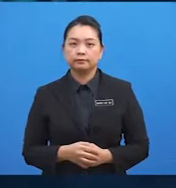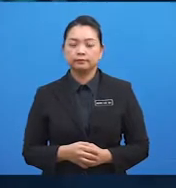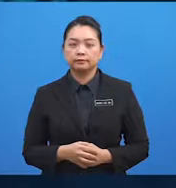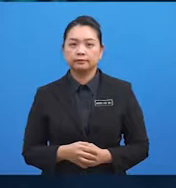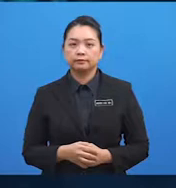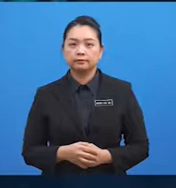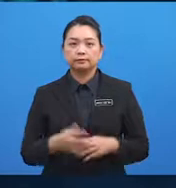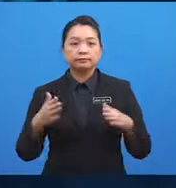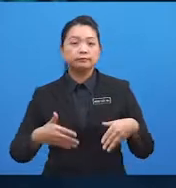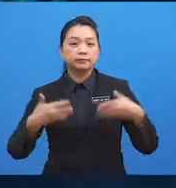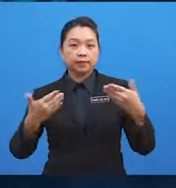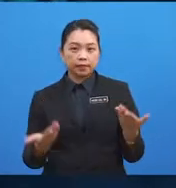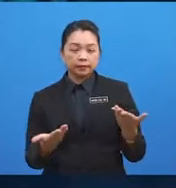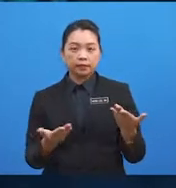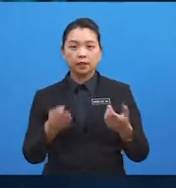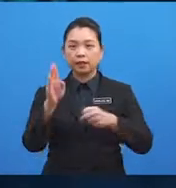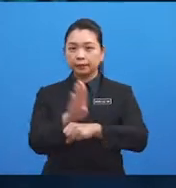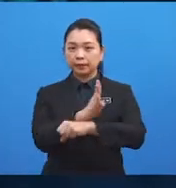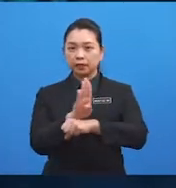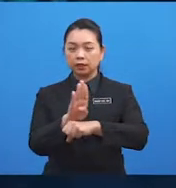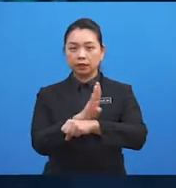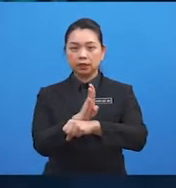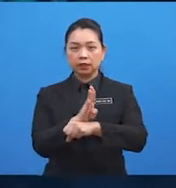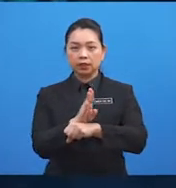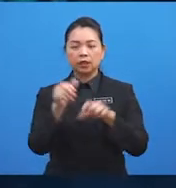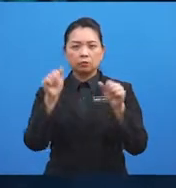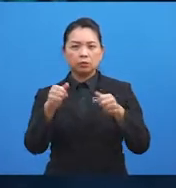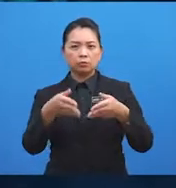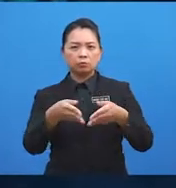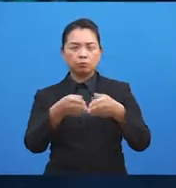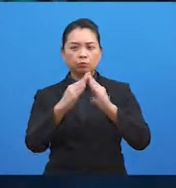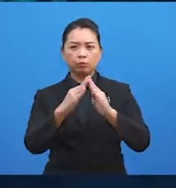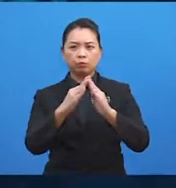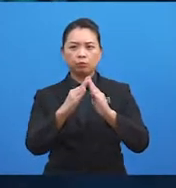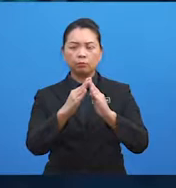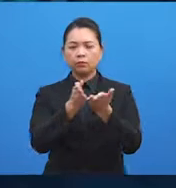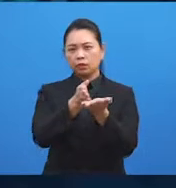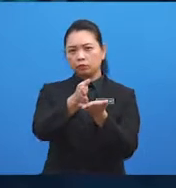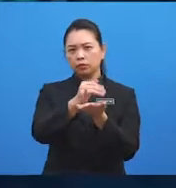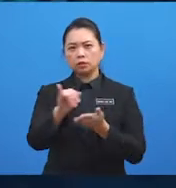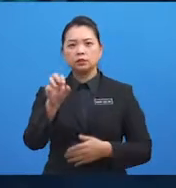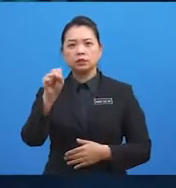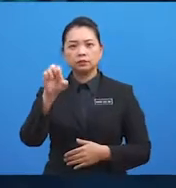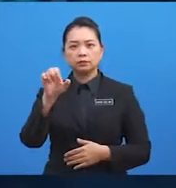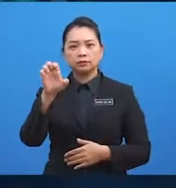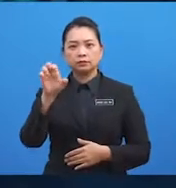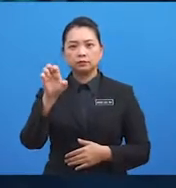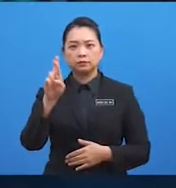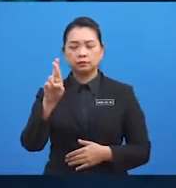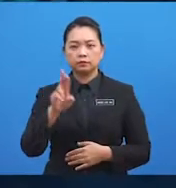Bagaimanakah peniagaan boleh memohon pembiayaan melalui share?